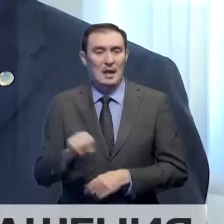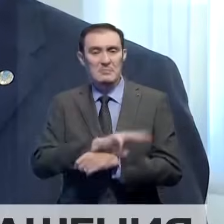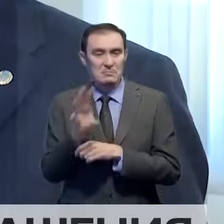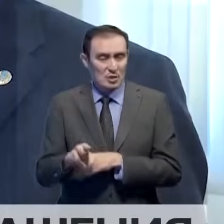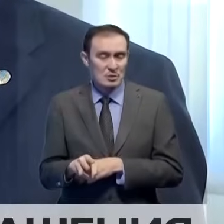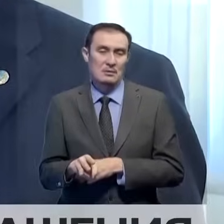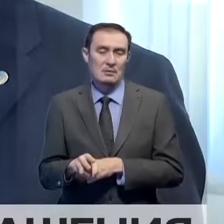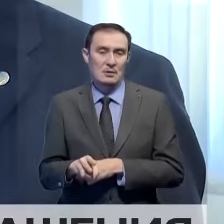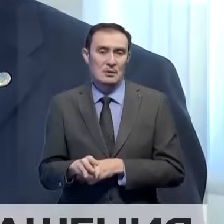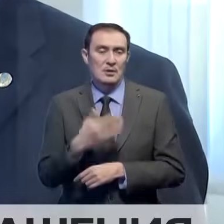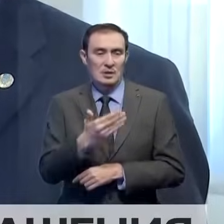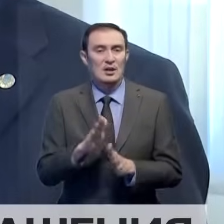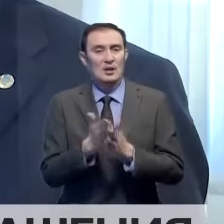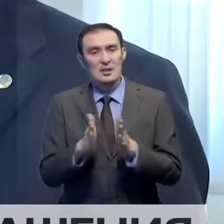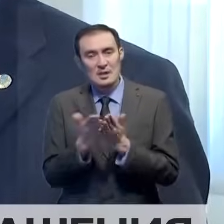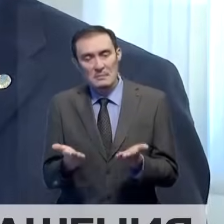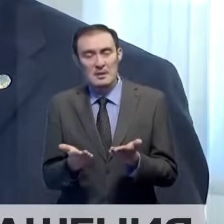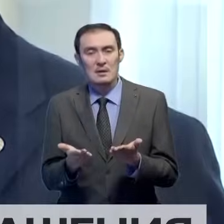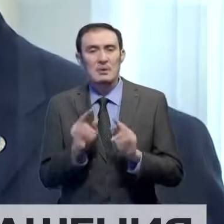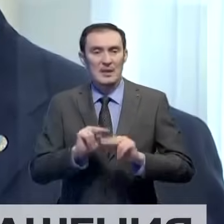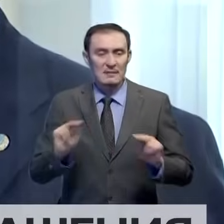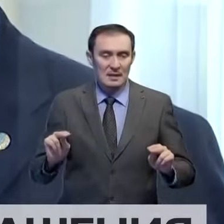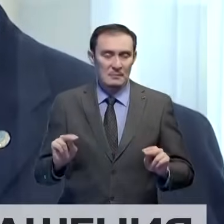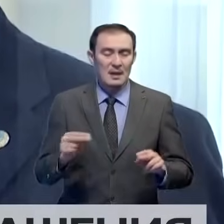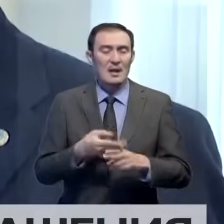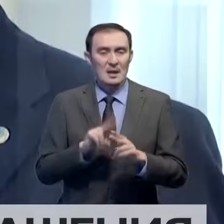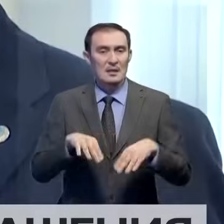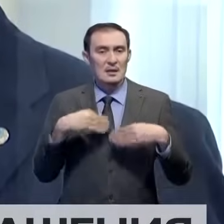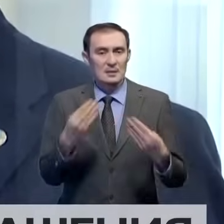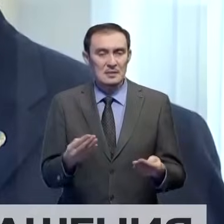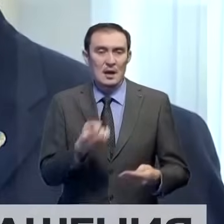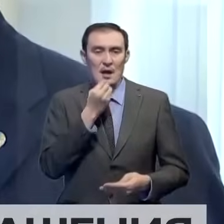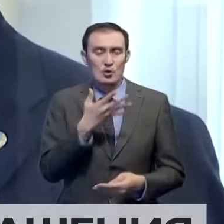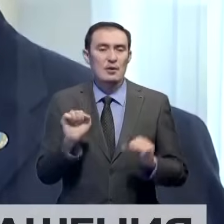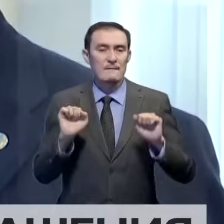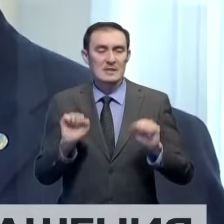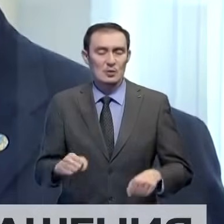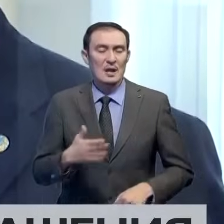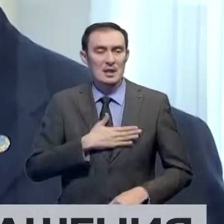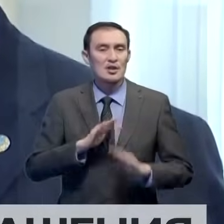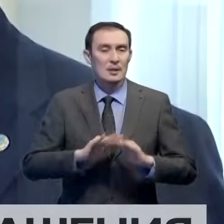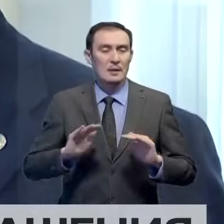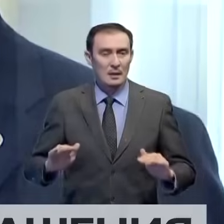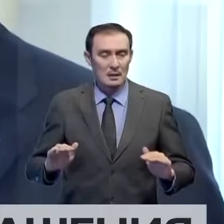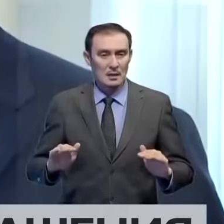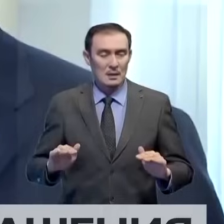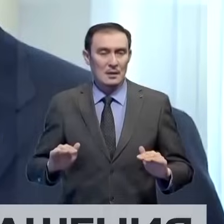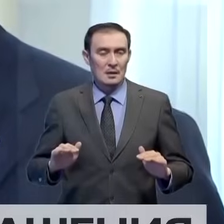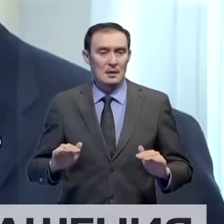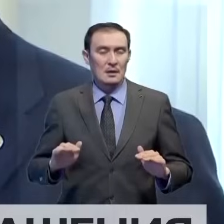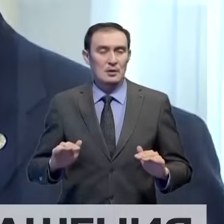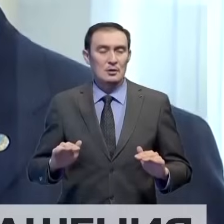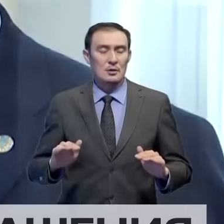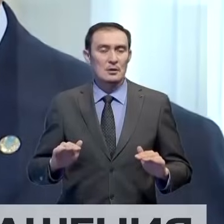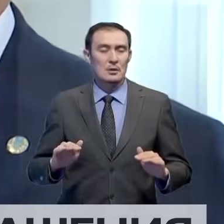эти книжками и преподавателями. Это даст какую-то хорошую возможность для наших детей, для городских